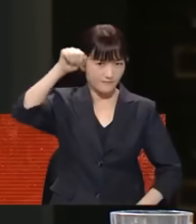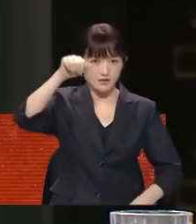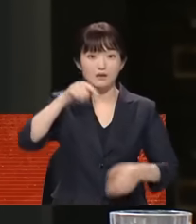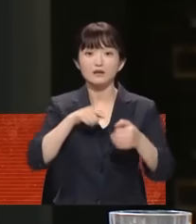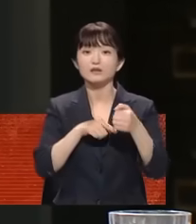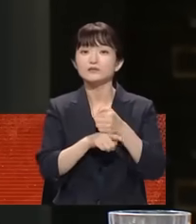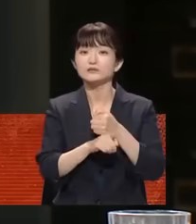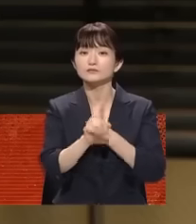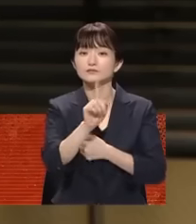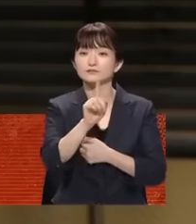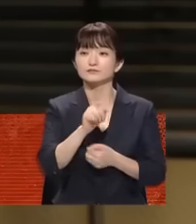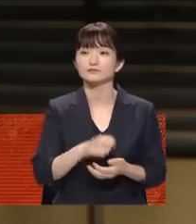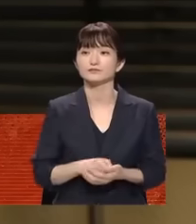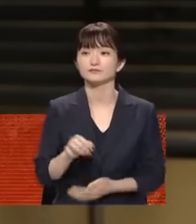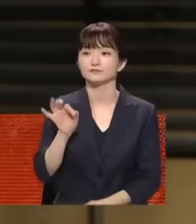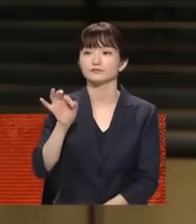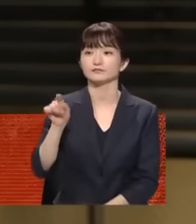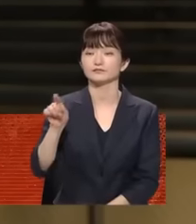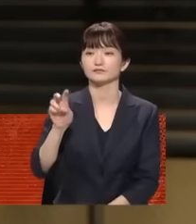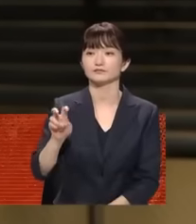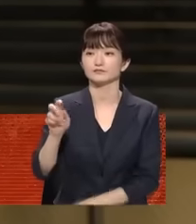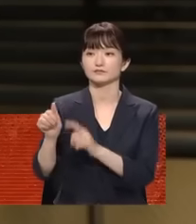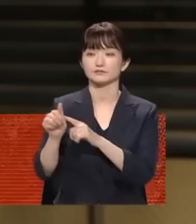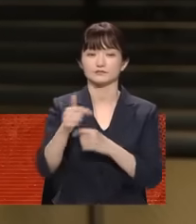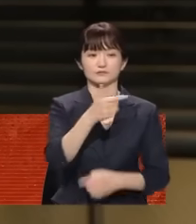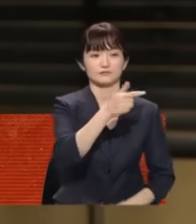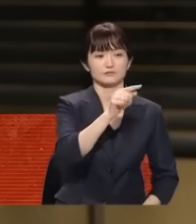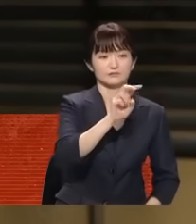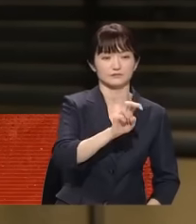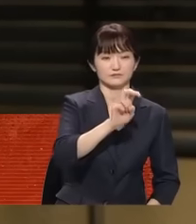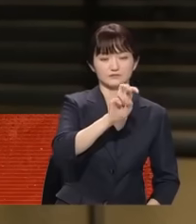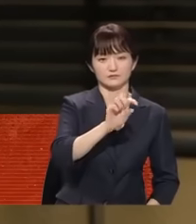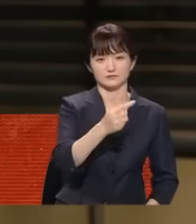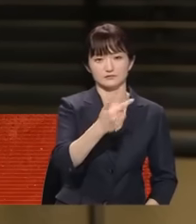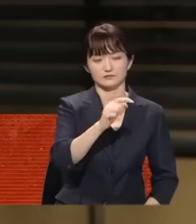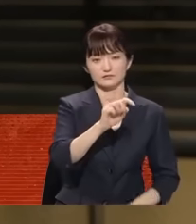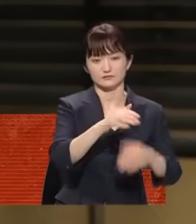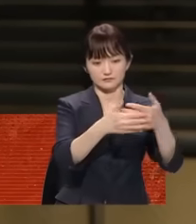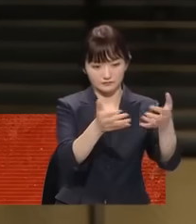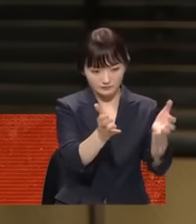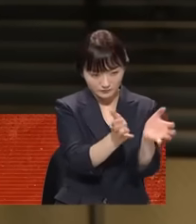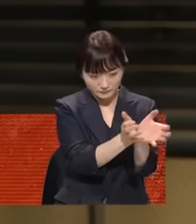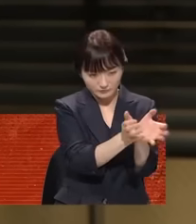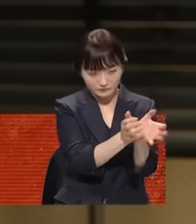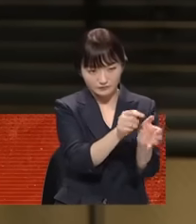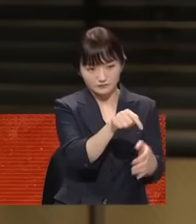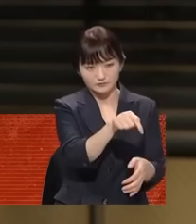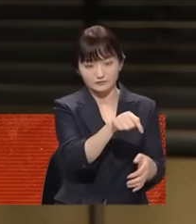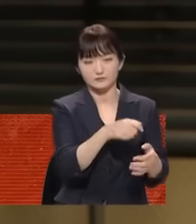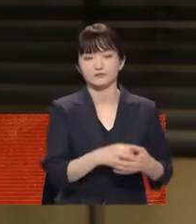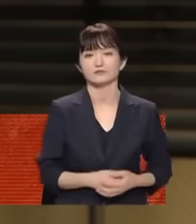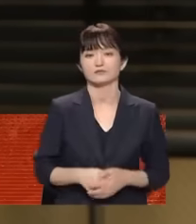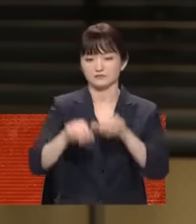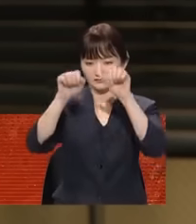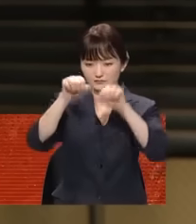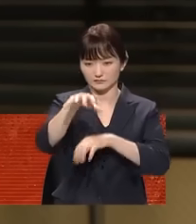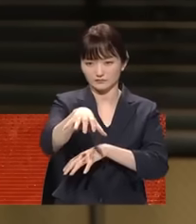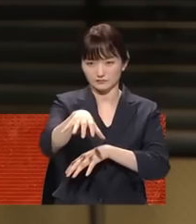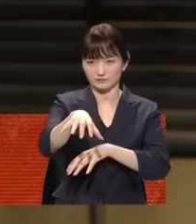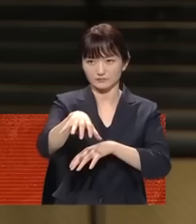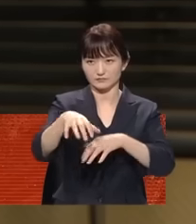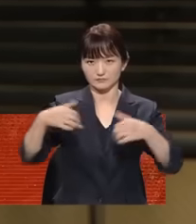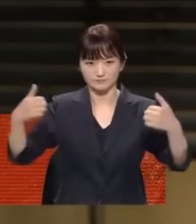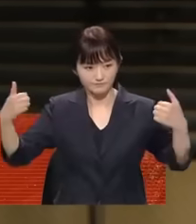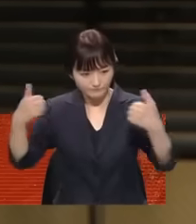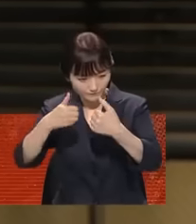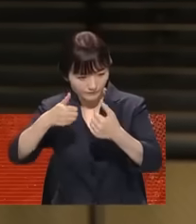일단 멈씨가 남문파 이제 조폭들하고 체육관에서 격투를 하기로 이제 얘기가 됐었다고 합니다 대결 요청을 했다고